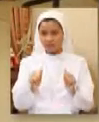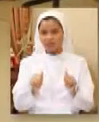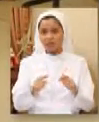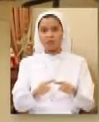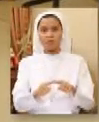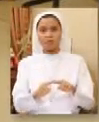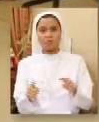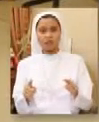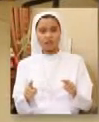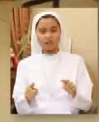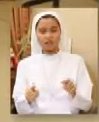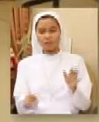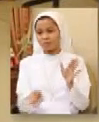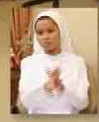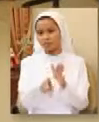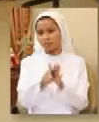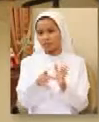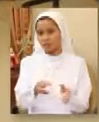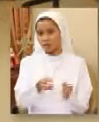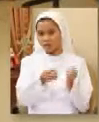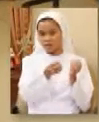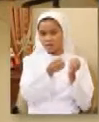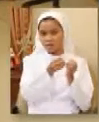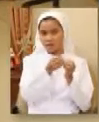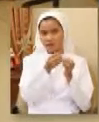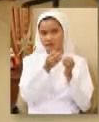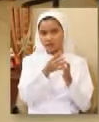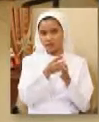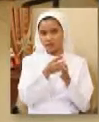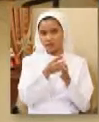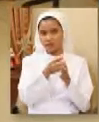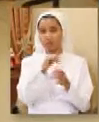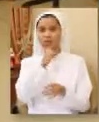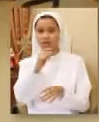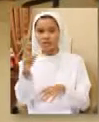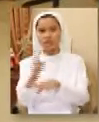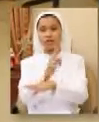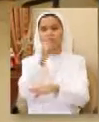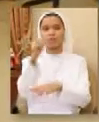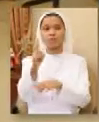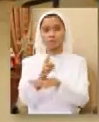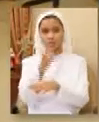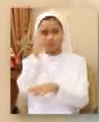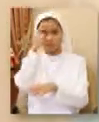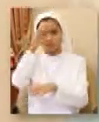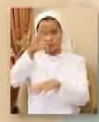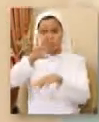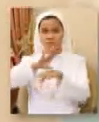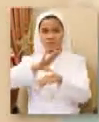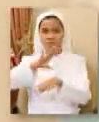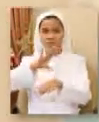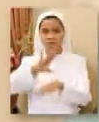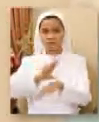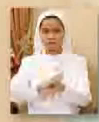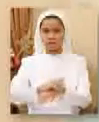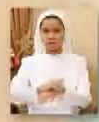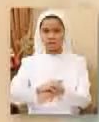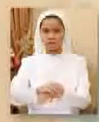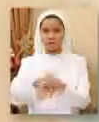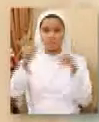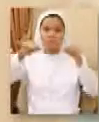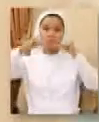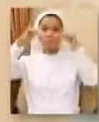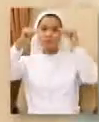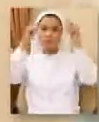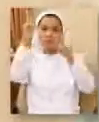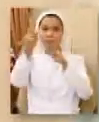niyong i-co-connect sa simbahan. Yes. Huwag gamitin yung pangalan. Oo, kasi naglalagay sila ng tarpaulin eh. Oh. Derby, ha? Para sa